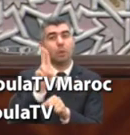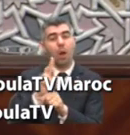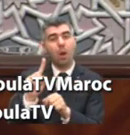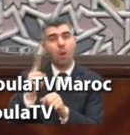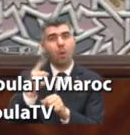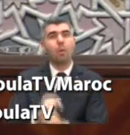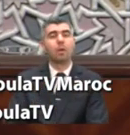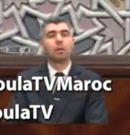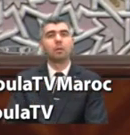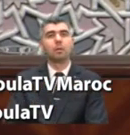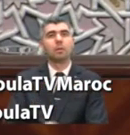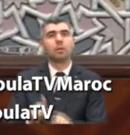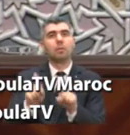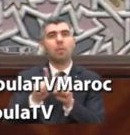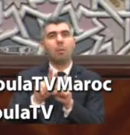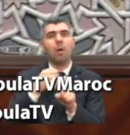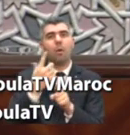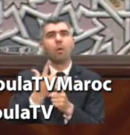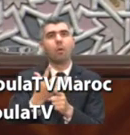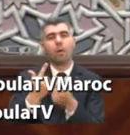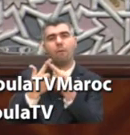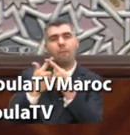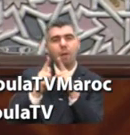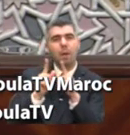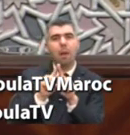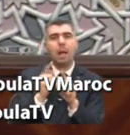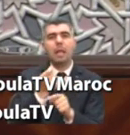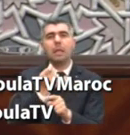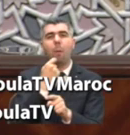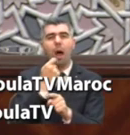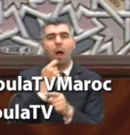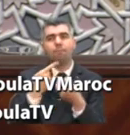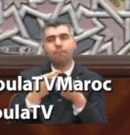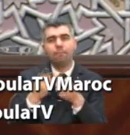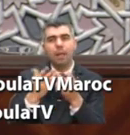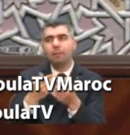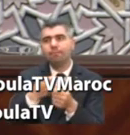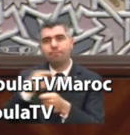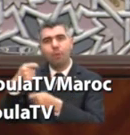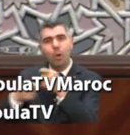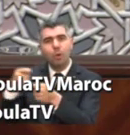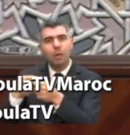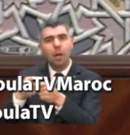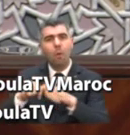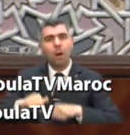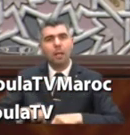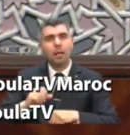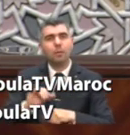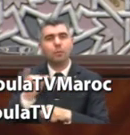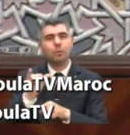يتعلق بالانقطاع المتواصل لعرض بعض الأدوية للسيدات والسادة النواب المحترمين من فريق العدالة